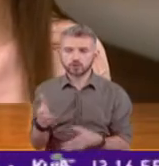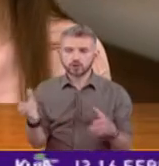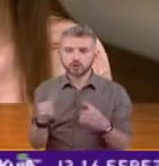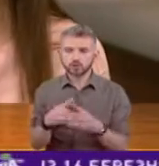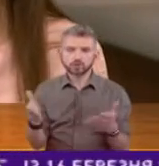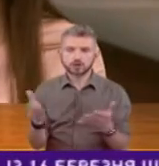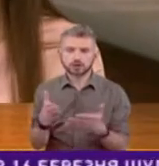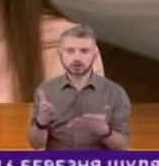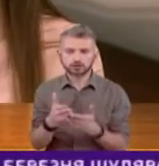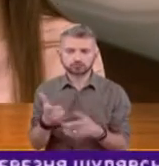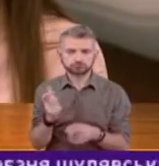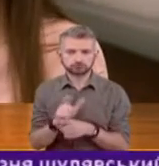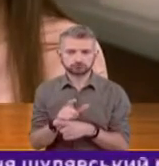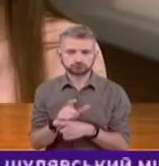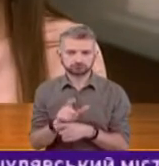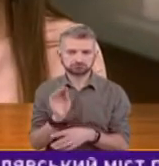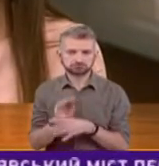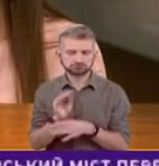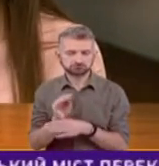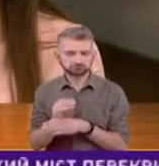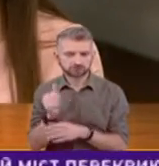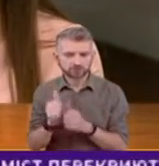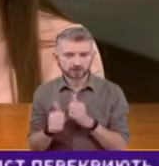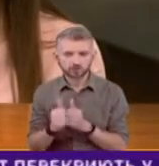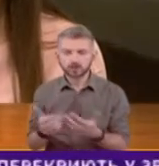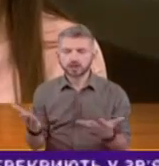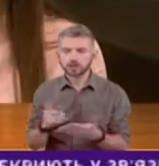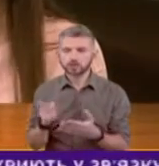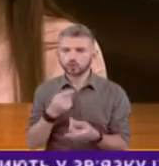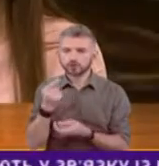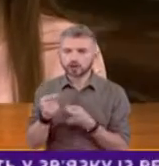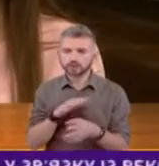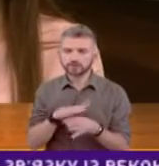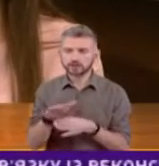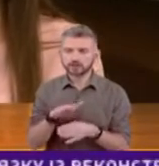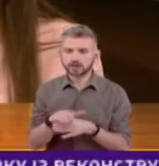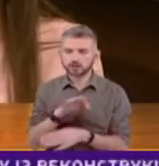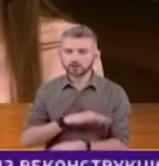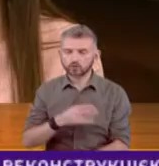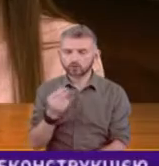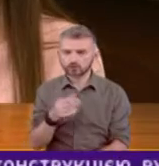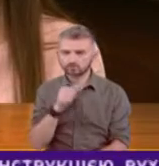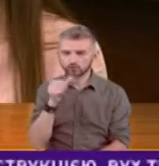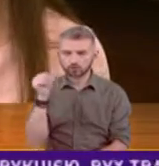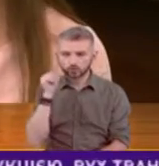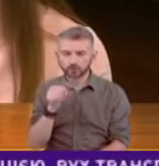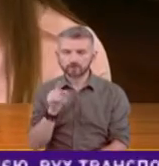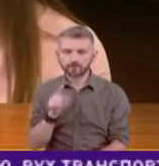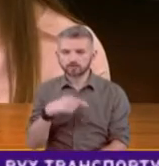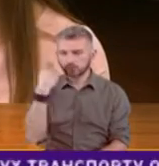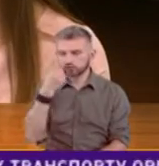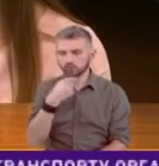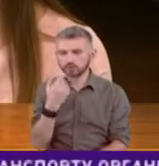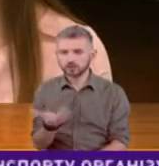яка схильна до критики, тому, які з нюансів реалізації коштів минулого року вам